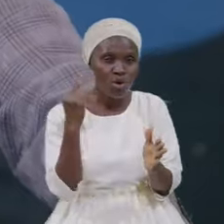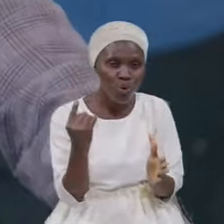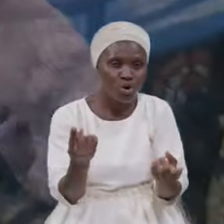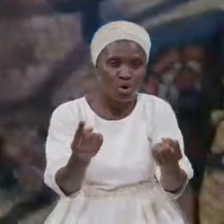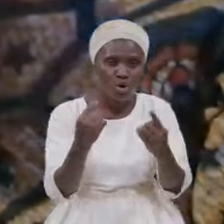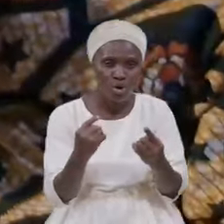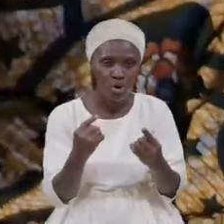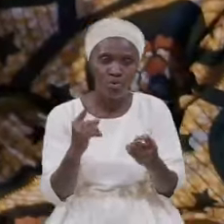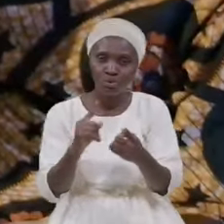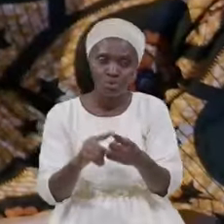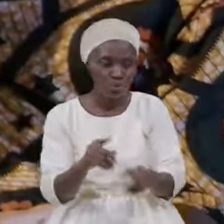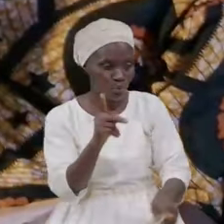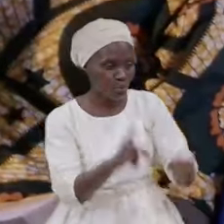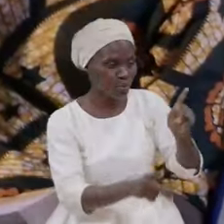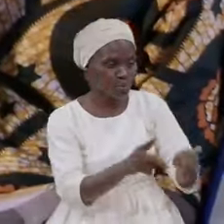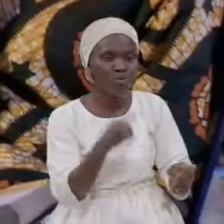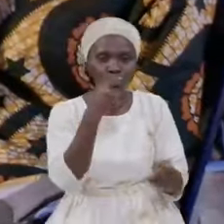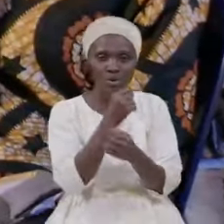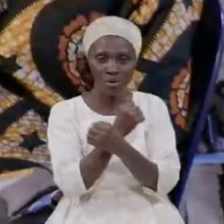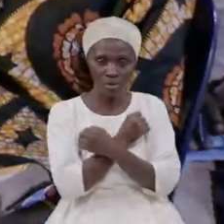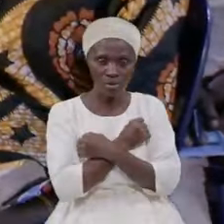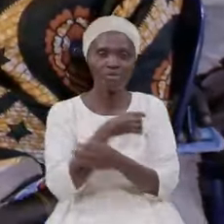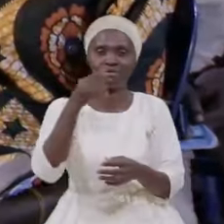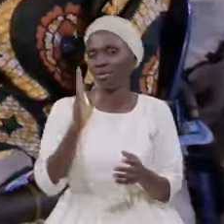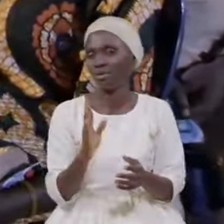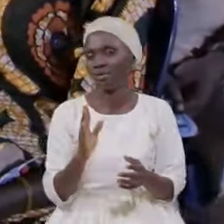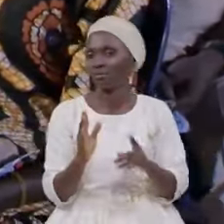Es-tu prêt pour ce grand jour qui vient?